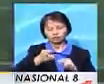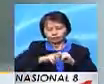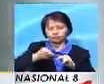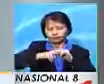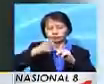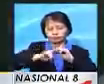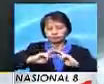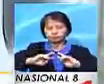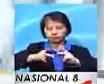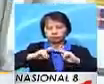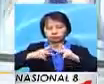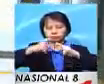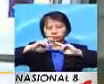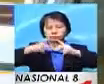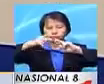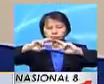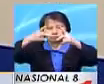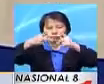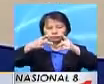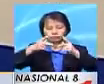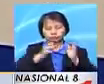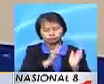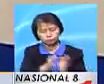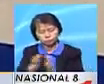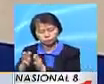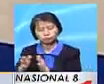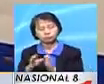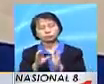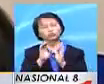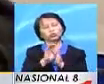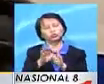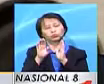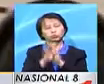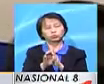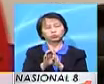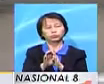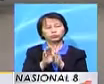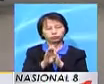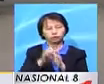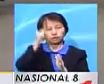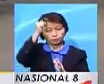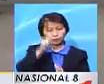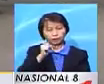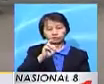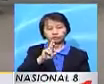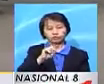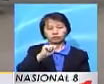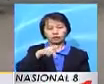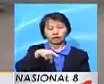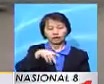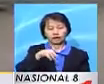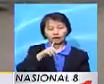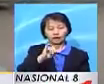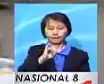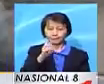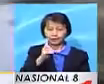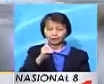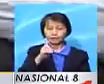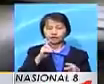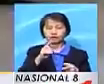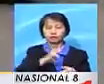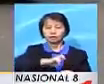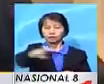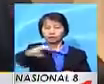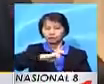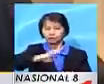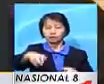meningkatkan apa nama perancangan seperti bus rapid transit Kelang. Itu dalam